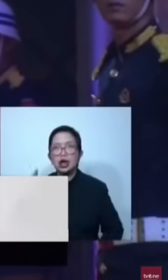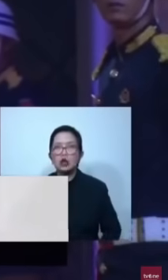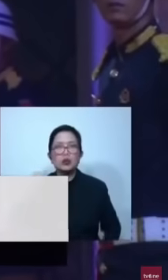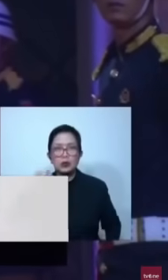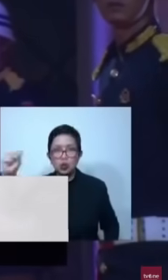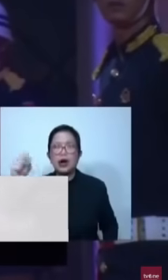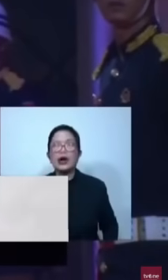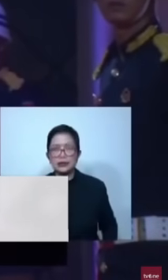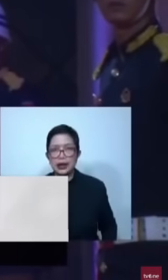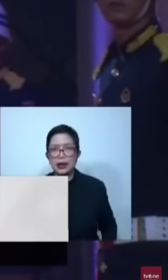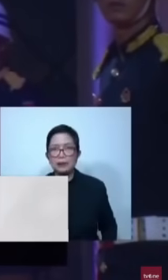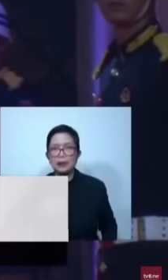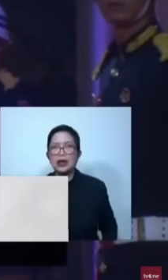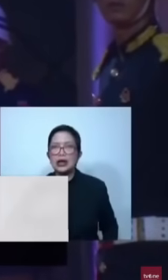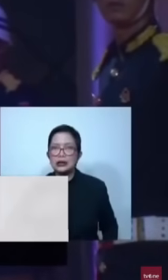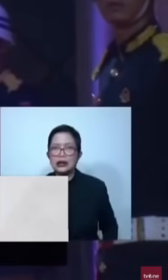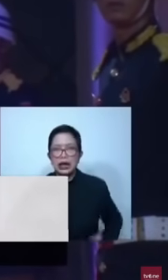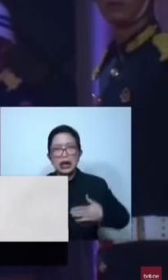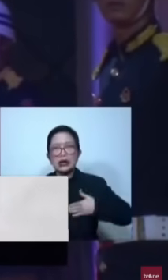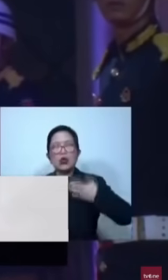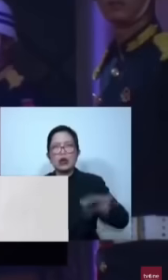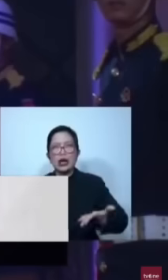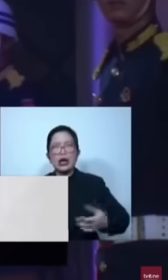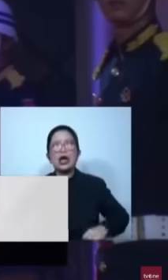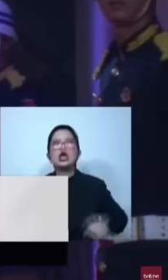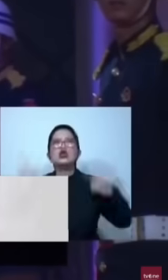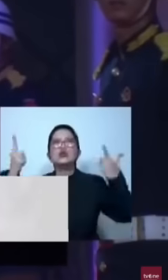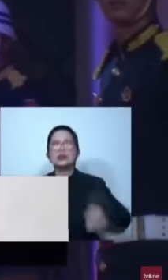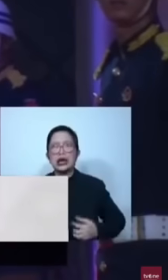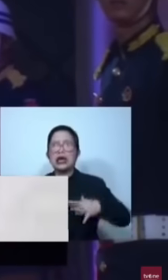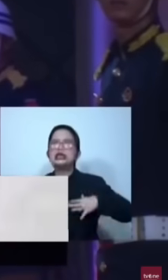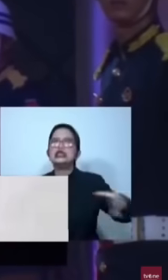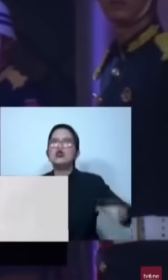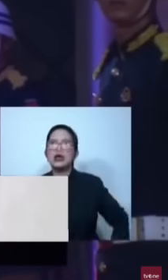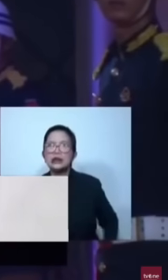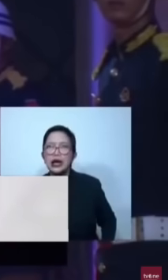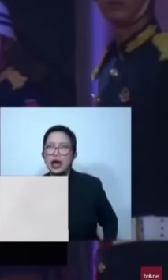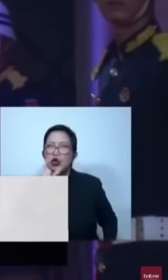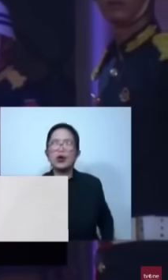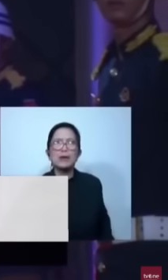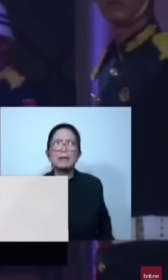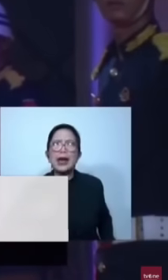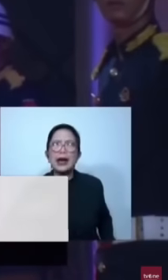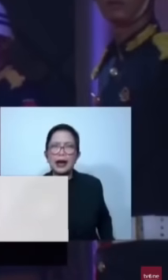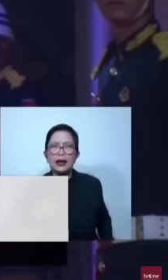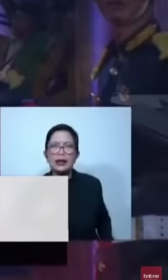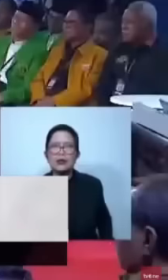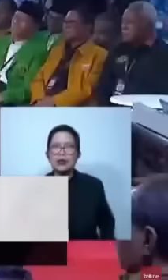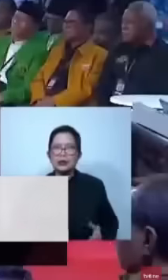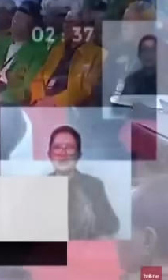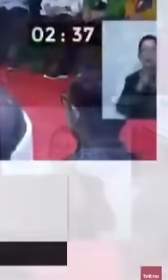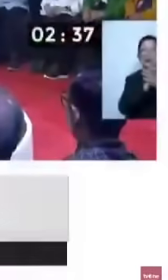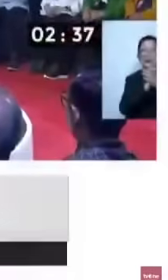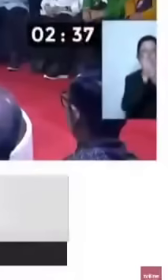narasi-narasi dan gimik-gimik itu nampaknya cukup efektif itu di luar dari ekspektasi dan justru sangat